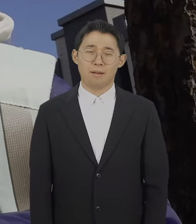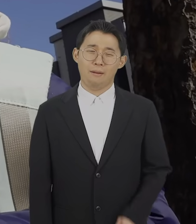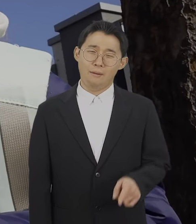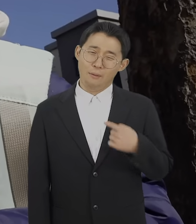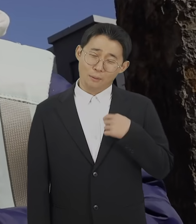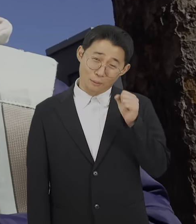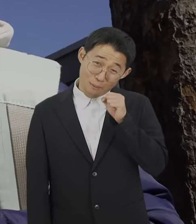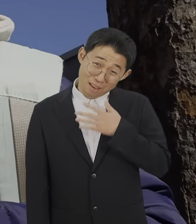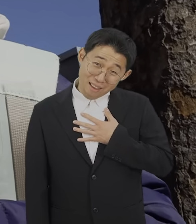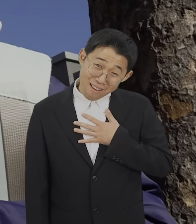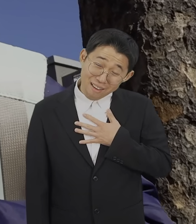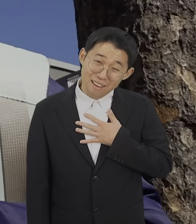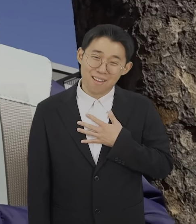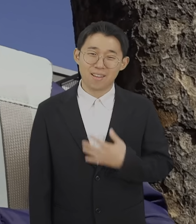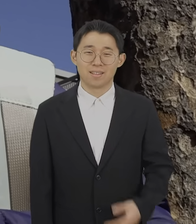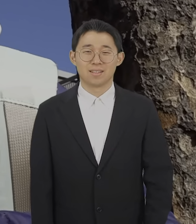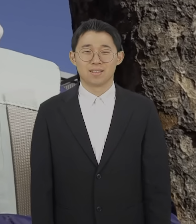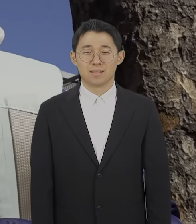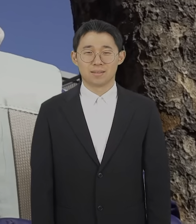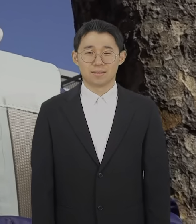얘도 내가 좋은가 봐.